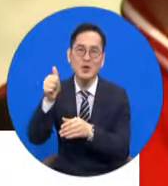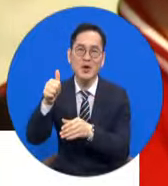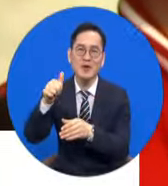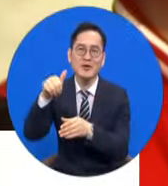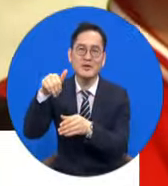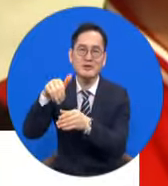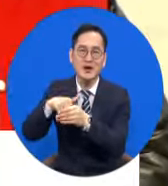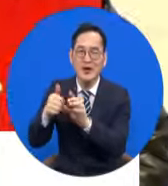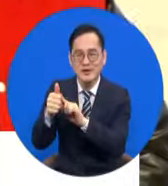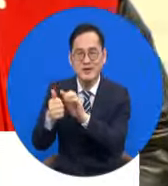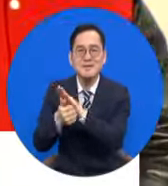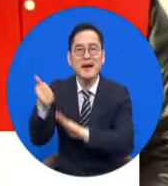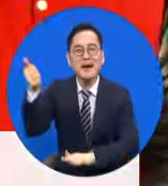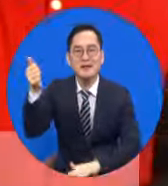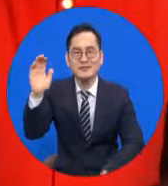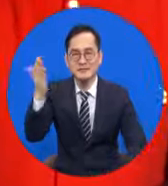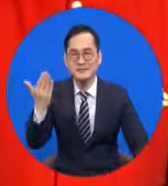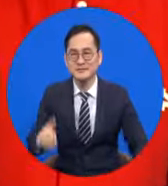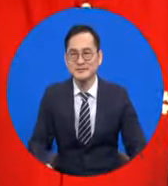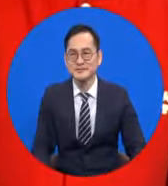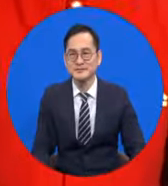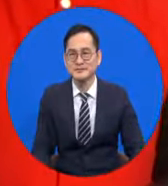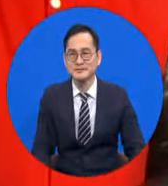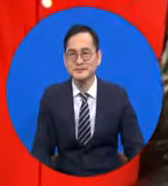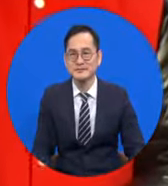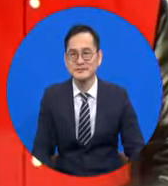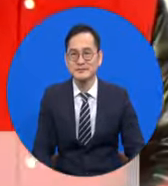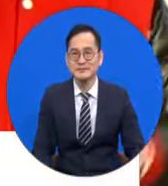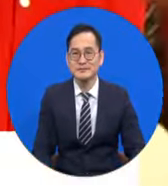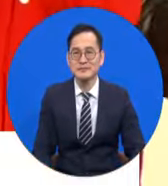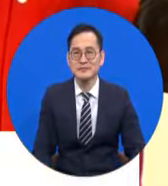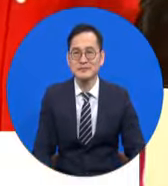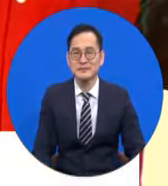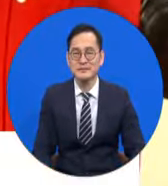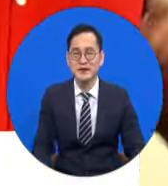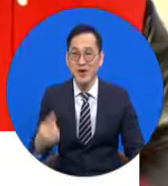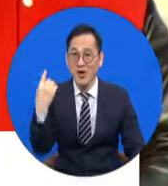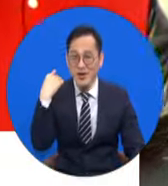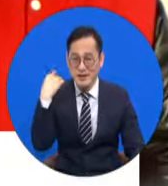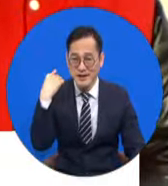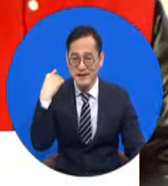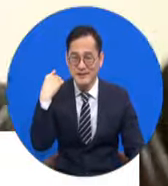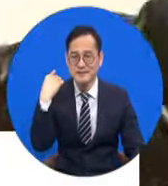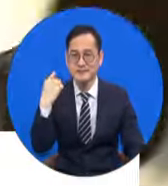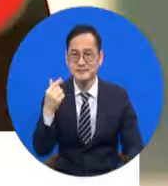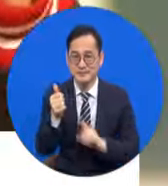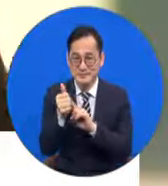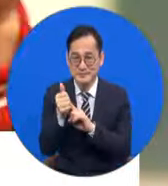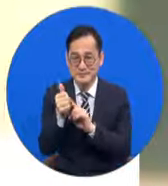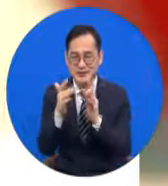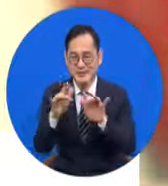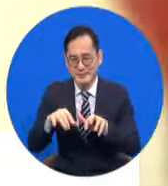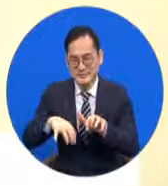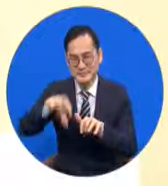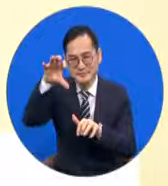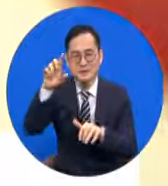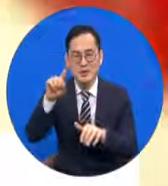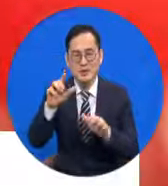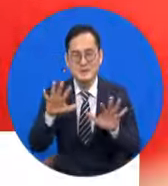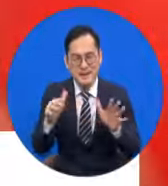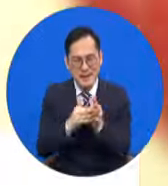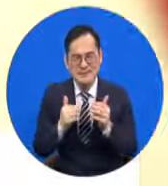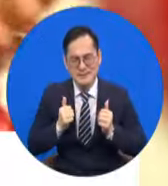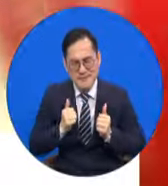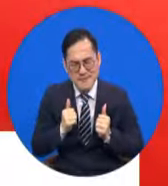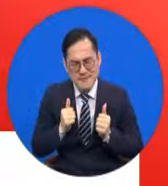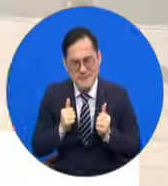더 커질 것으로 기대하고 있습니다. 13일간의 공식 선거운동 마지막 날인 어제 원 후보는 SNS를 통해 그간 열심히